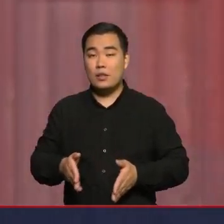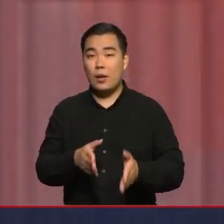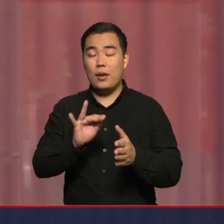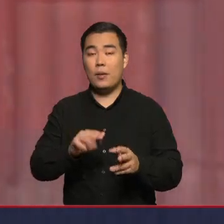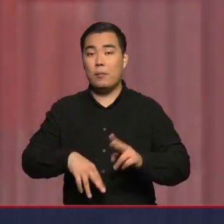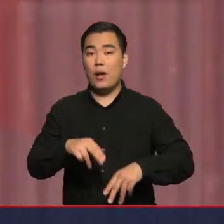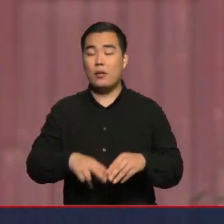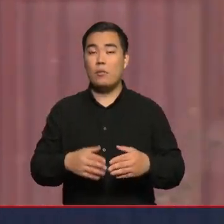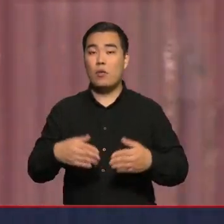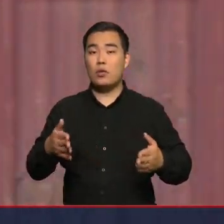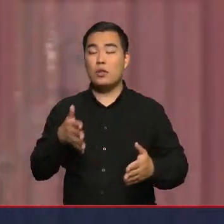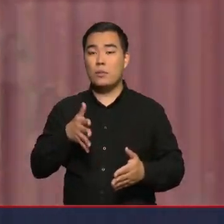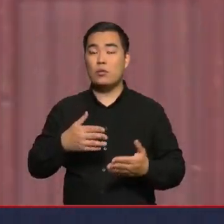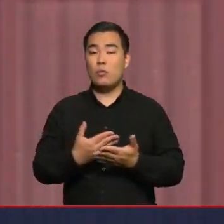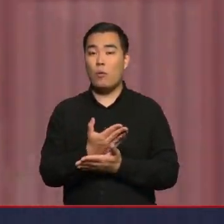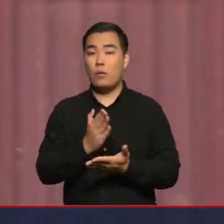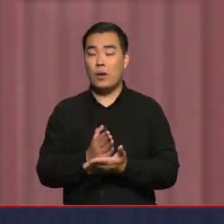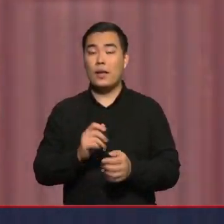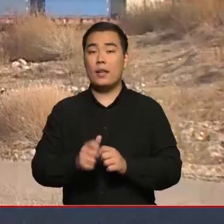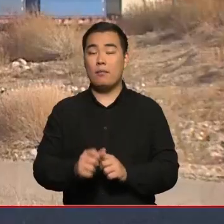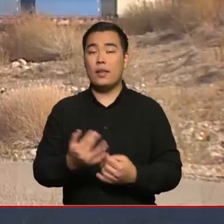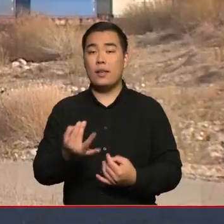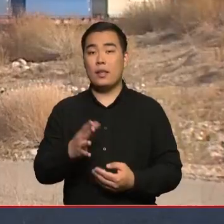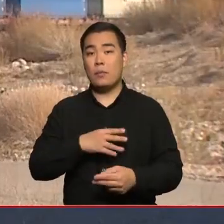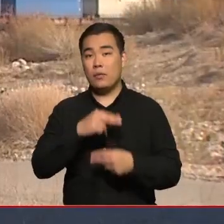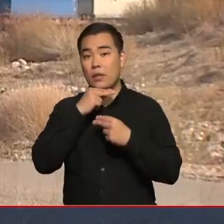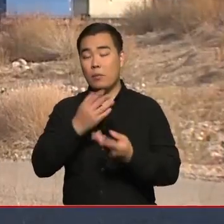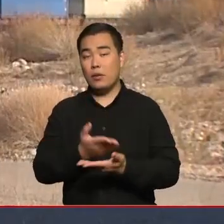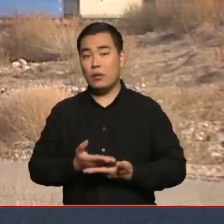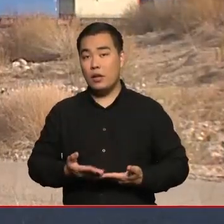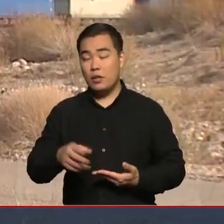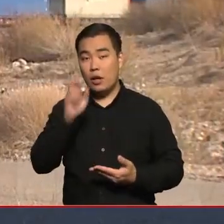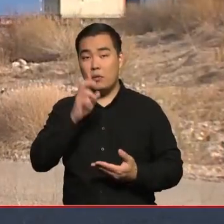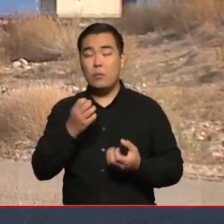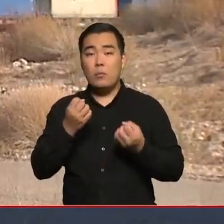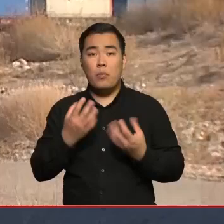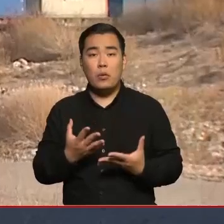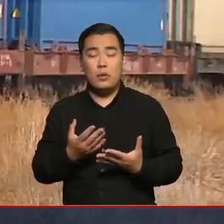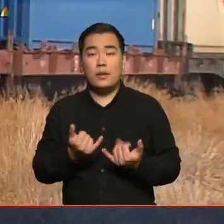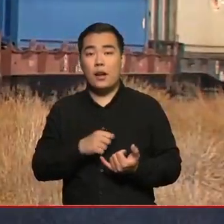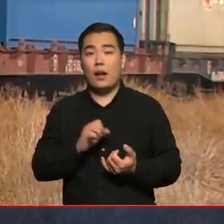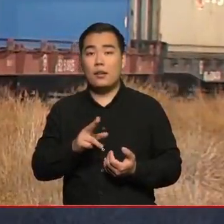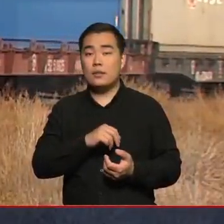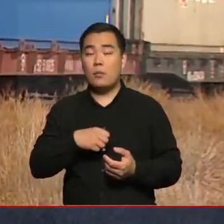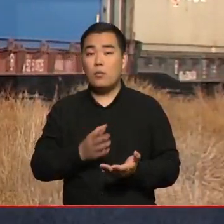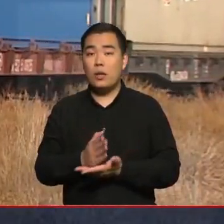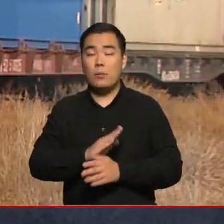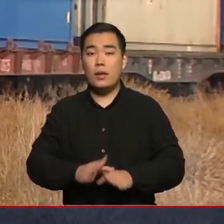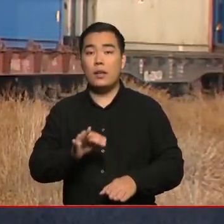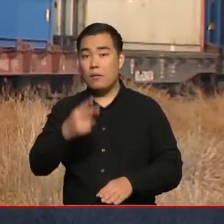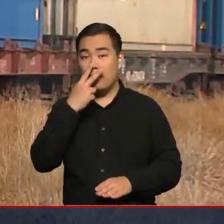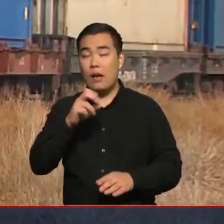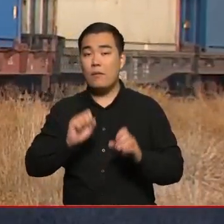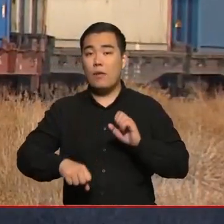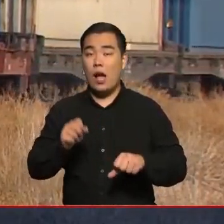больше 5.000 новых впрочем инвесторы заинтересованы в нашей стране не только как в перспективном транзитном зле но и видят